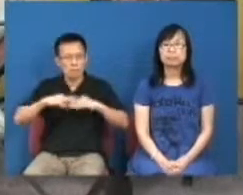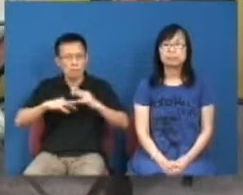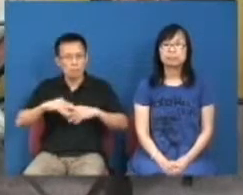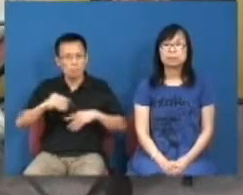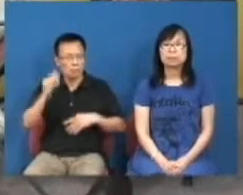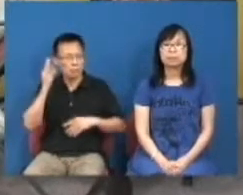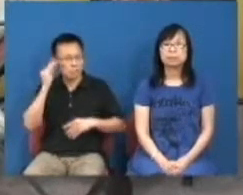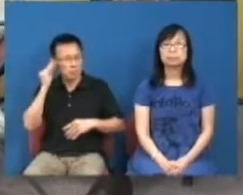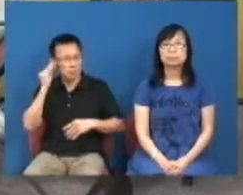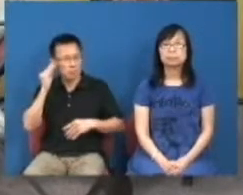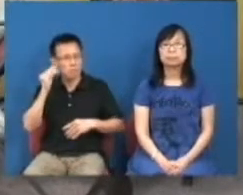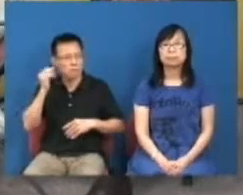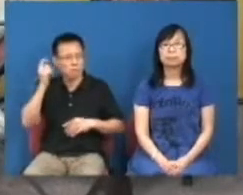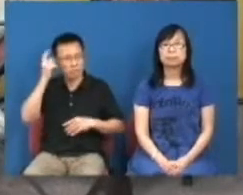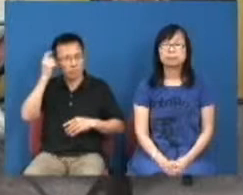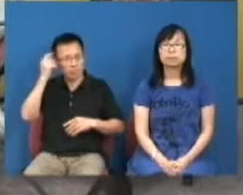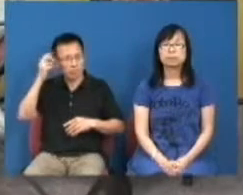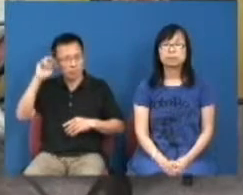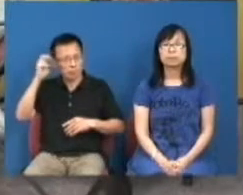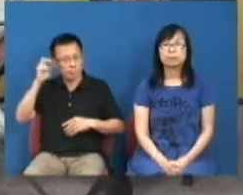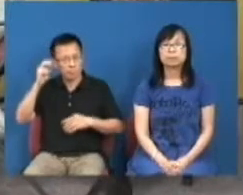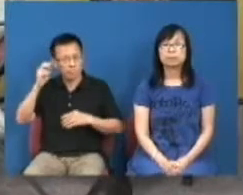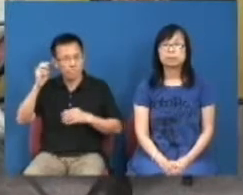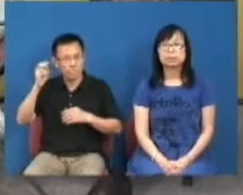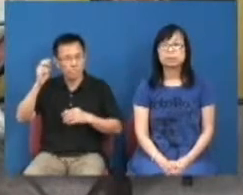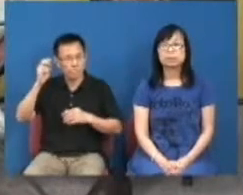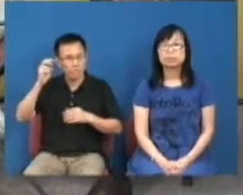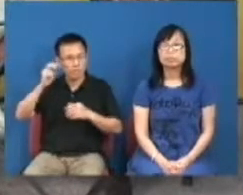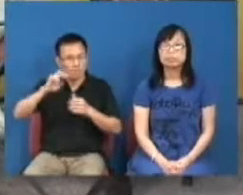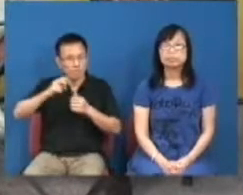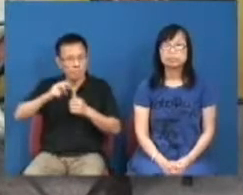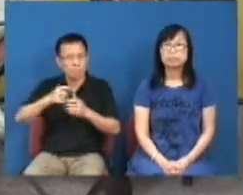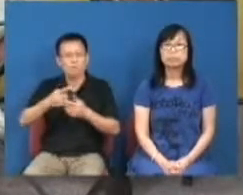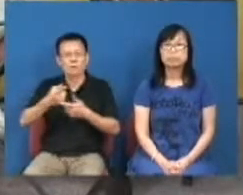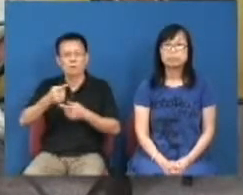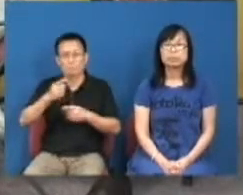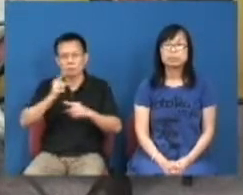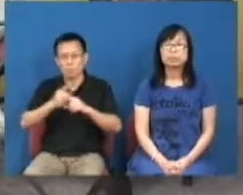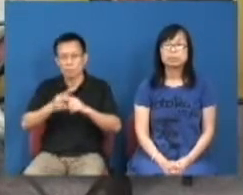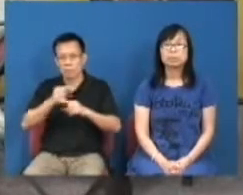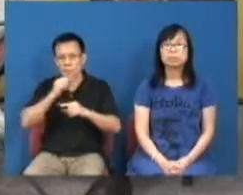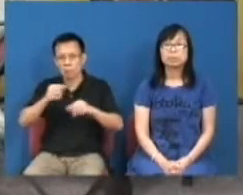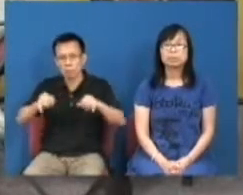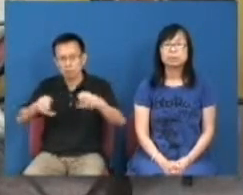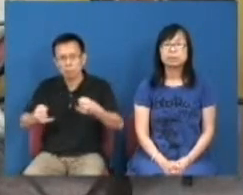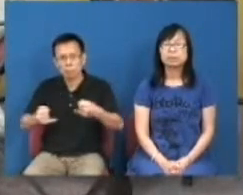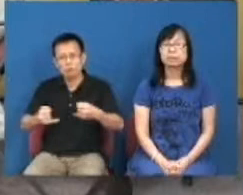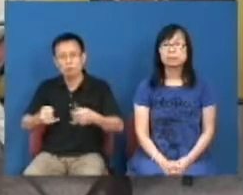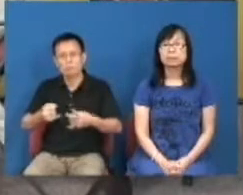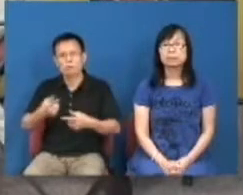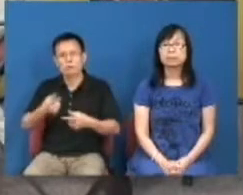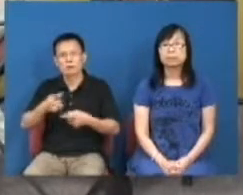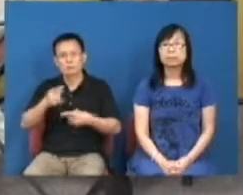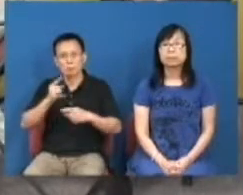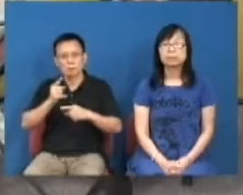候，要懂得要分析。啊，究竟佢係咪真係咁有對抗性？係 咯。 係咪真係咁有